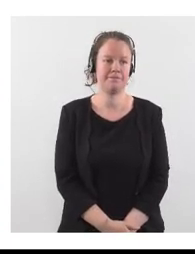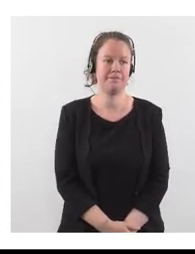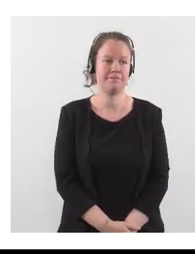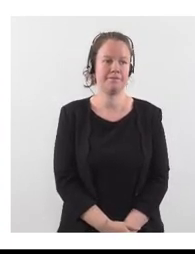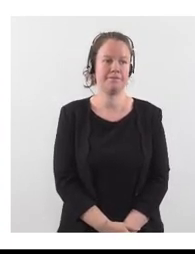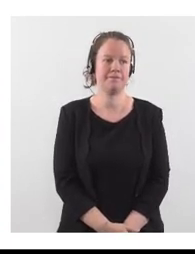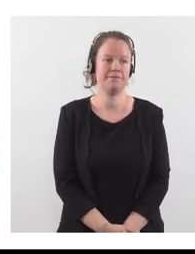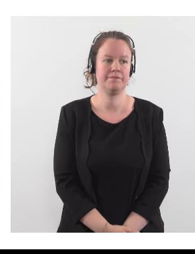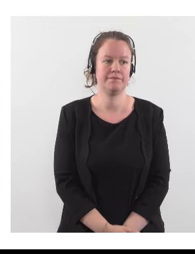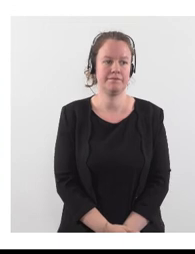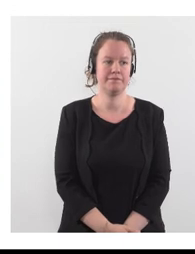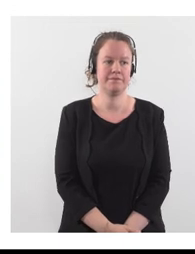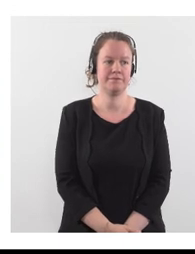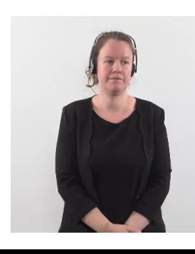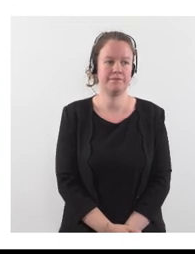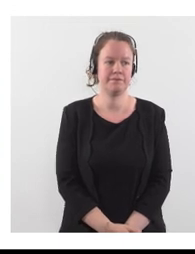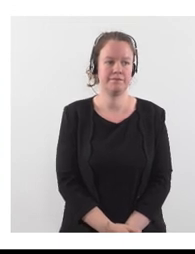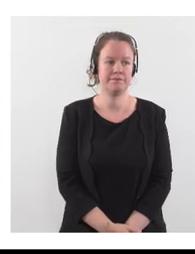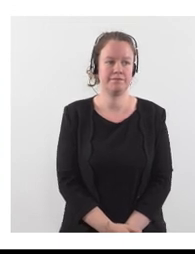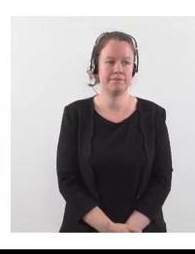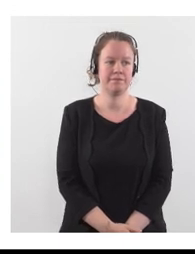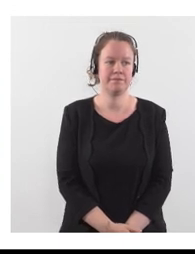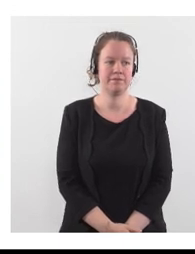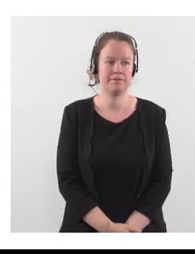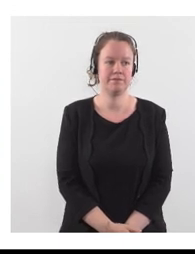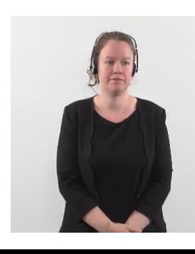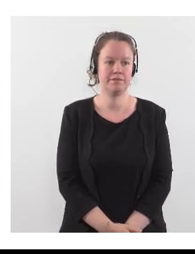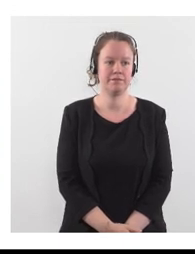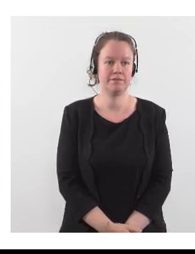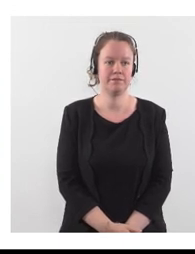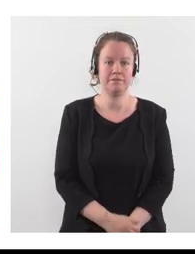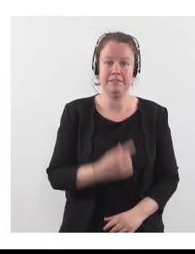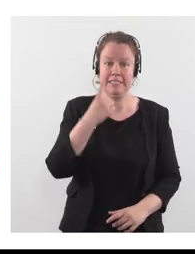Je suis désolée, on me dit que c'est... Sauf si vous avez une question minuscule.